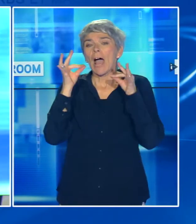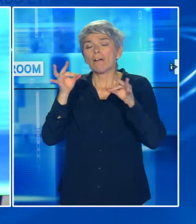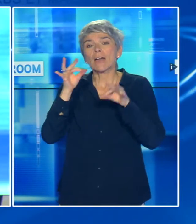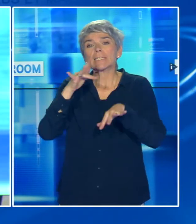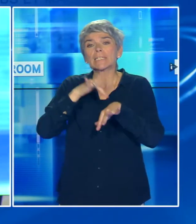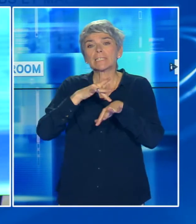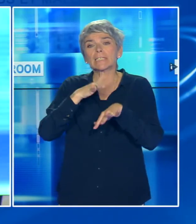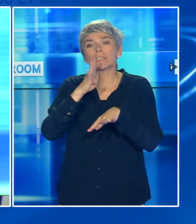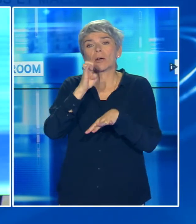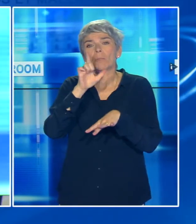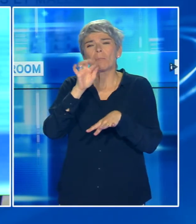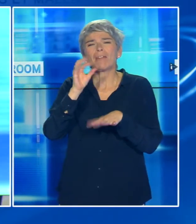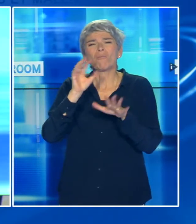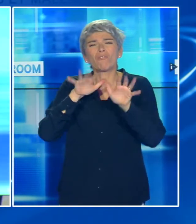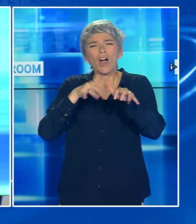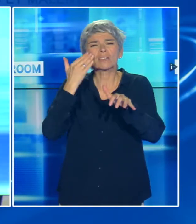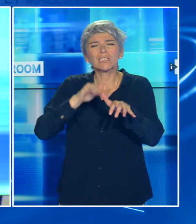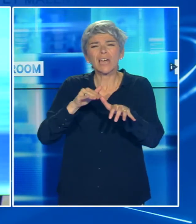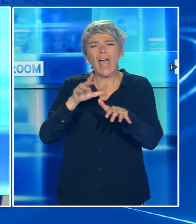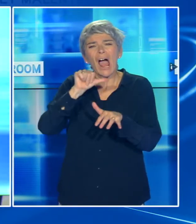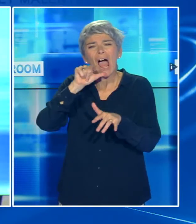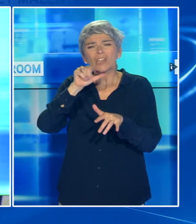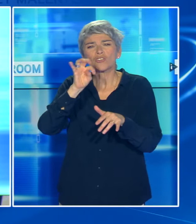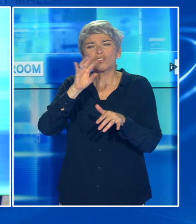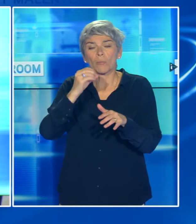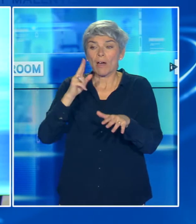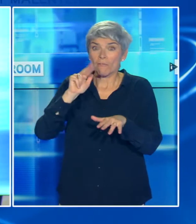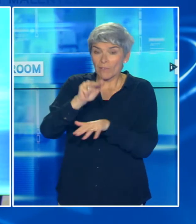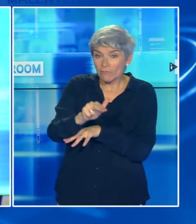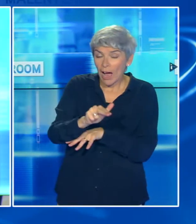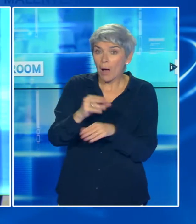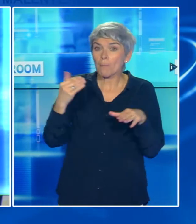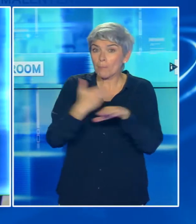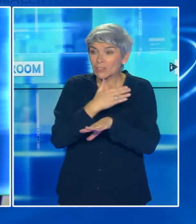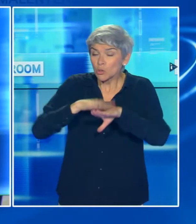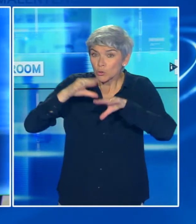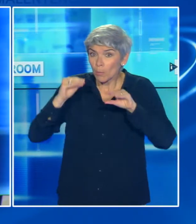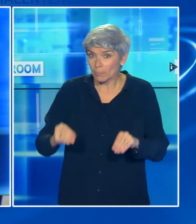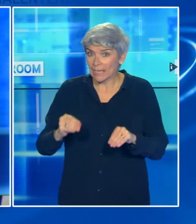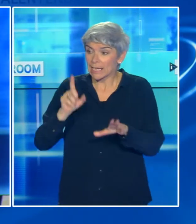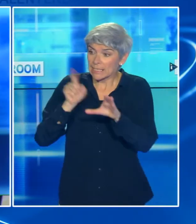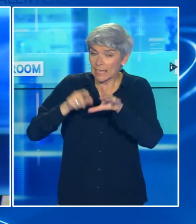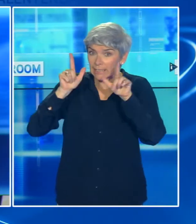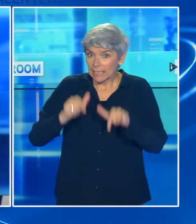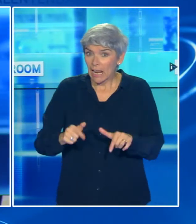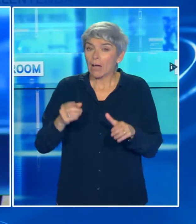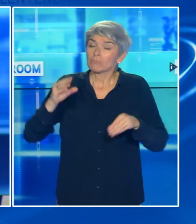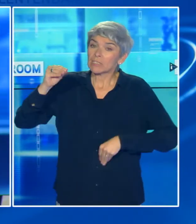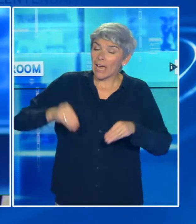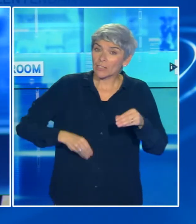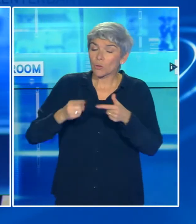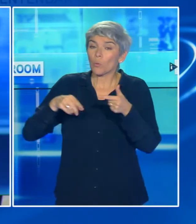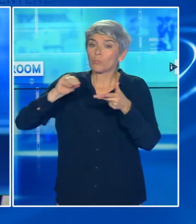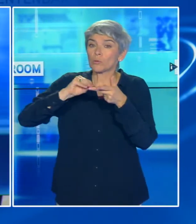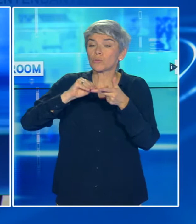de Belfort. Cette réunion devrait avoir lieu à Belfort avec les syndicats, la direction d'Alstom, des élus locaux et en présence